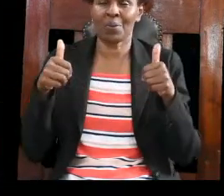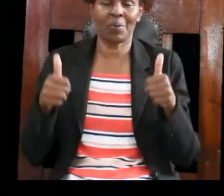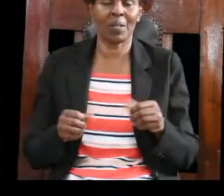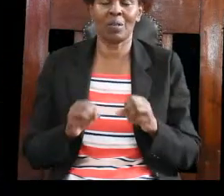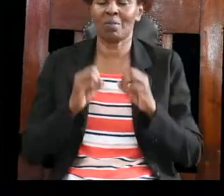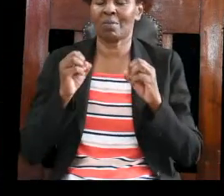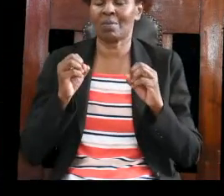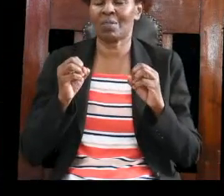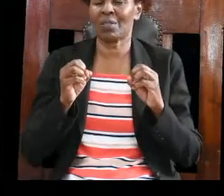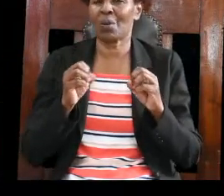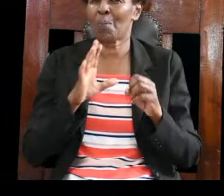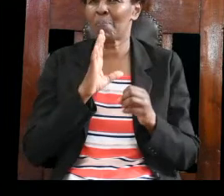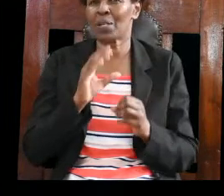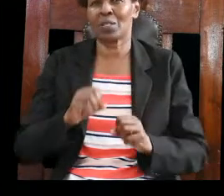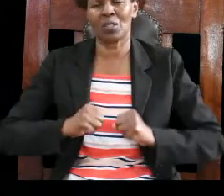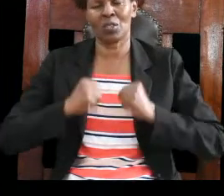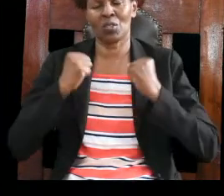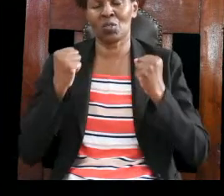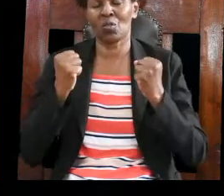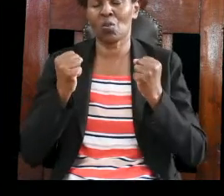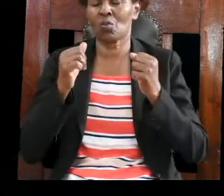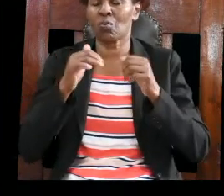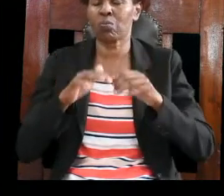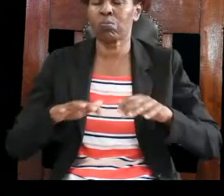na ushupavu wa kuweza